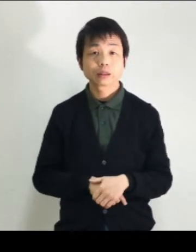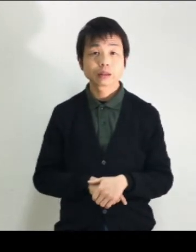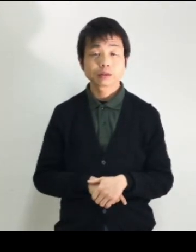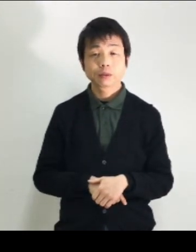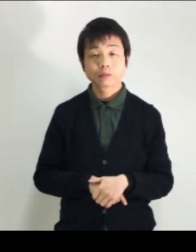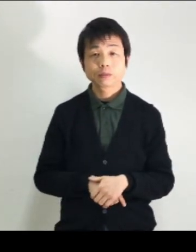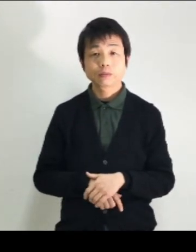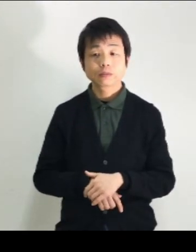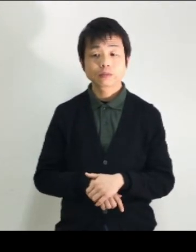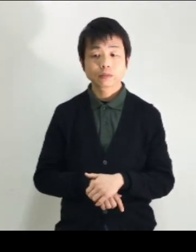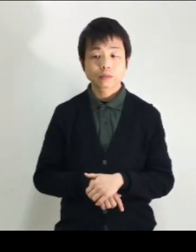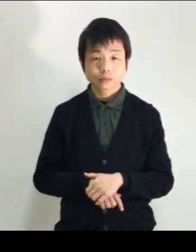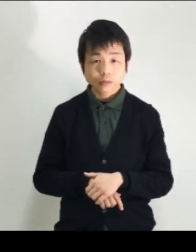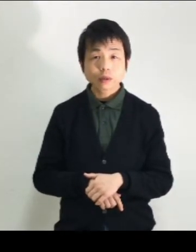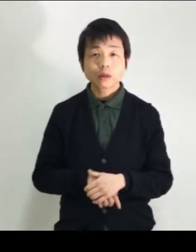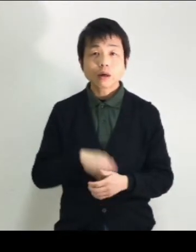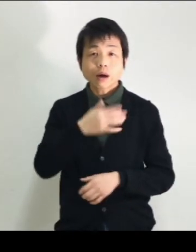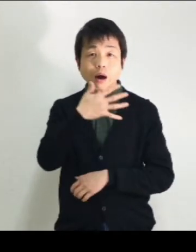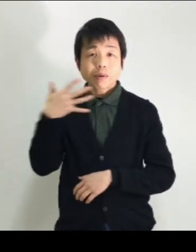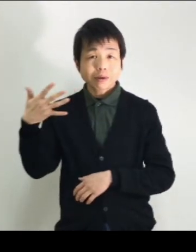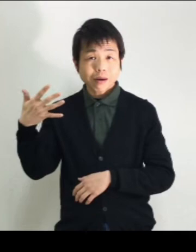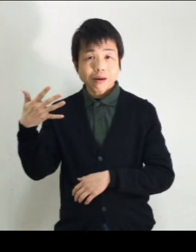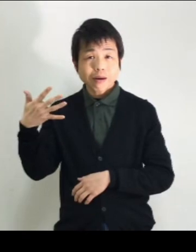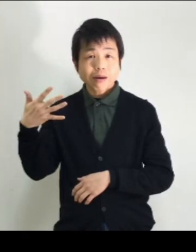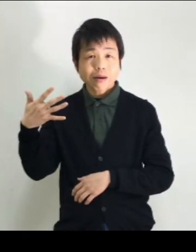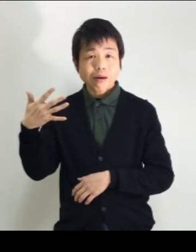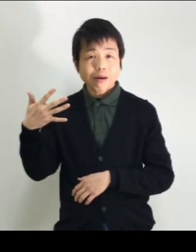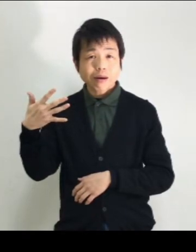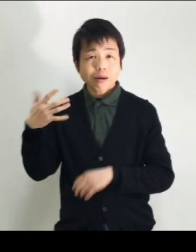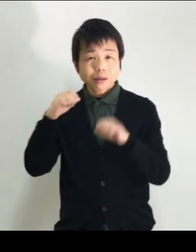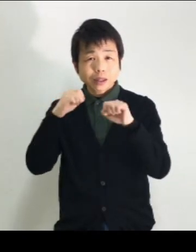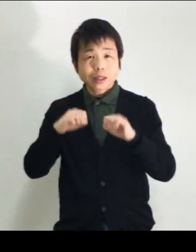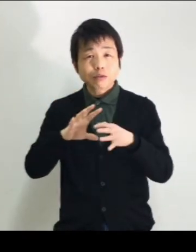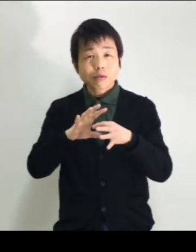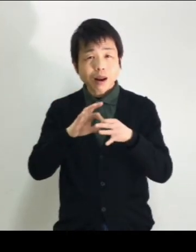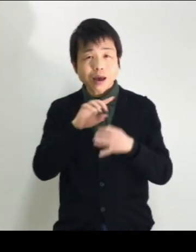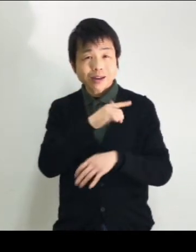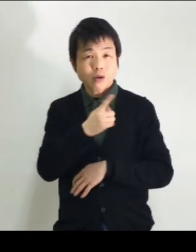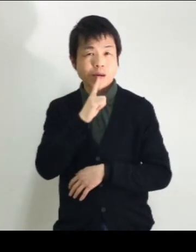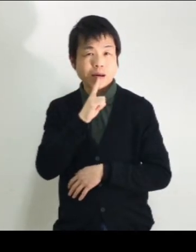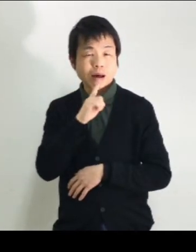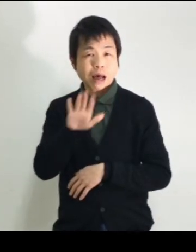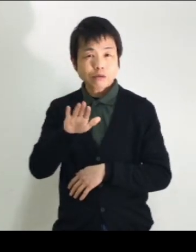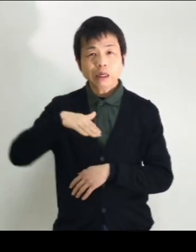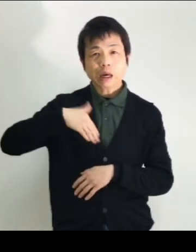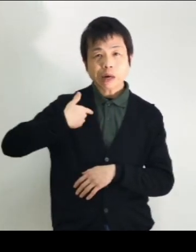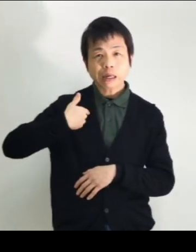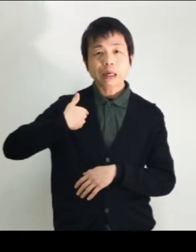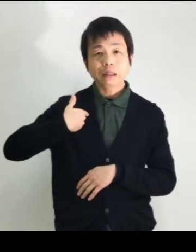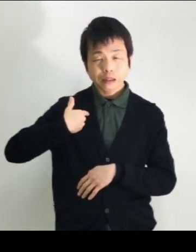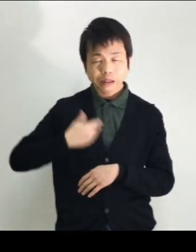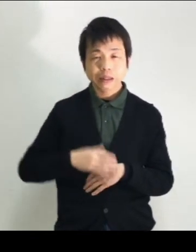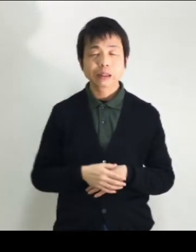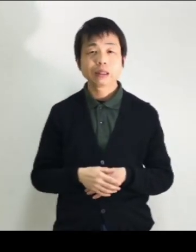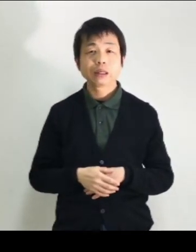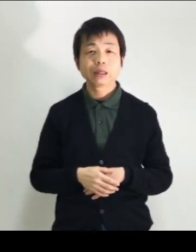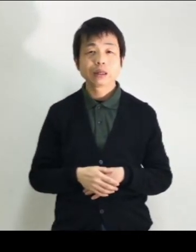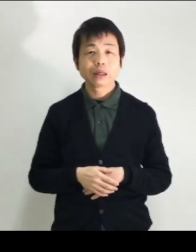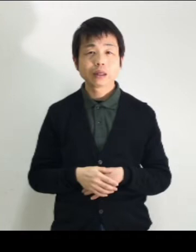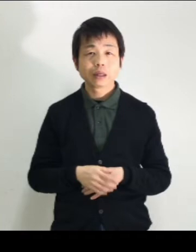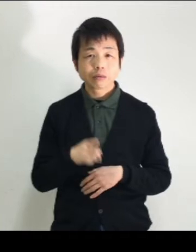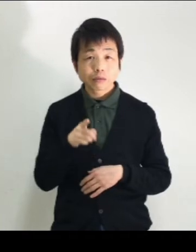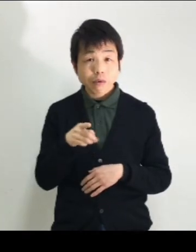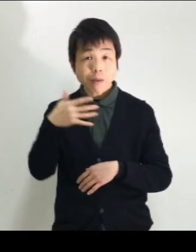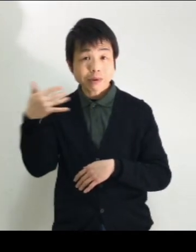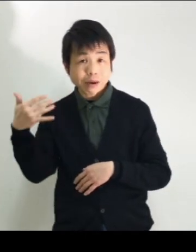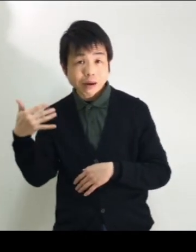のアメリカにいるから好き放題言えるっていうところもあるかもしれないけれども、そのこ